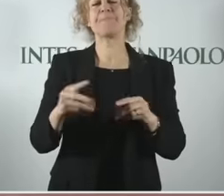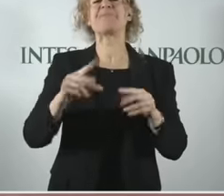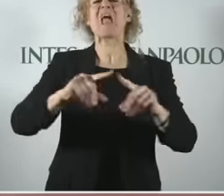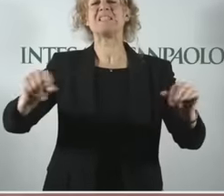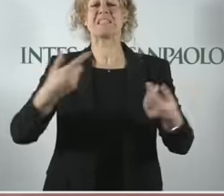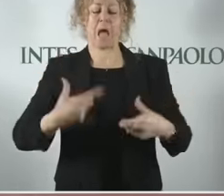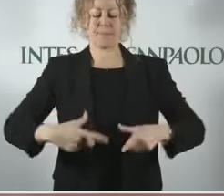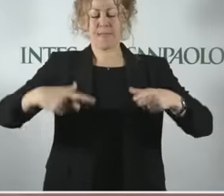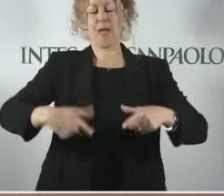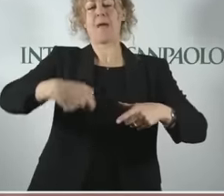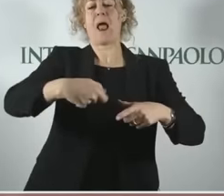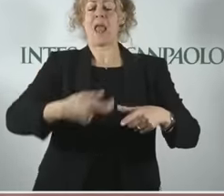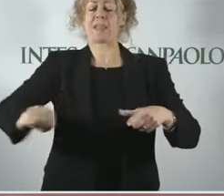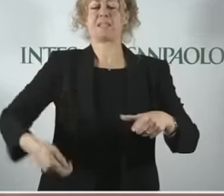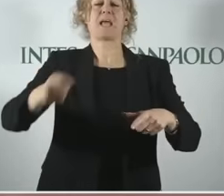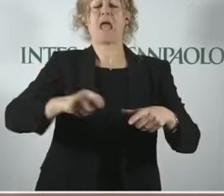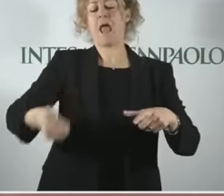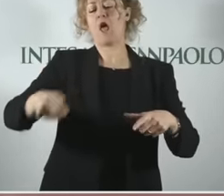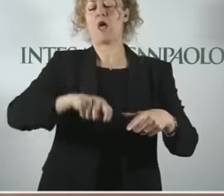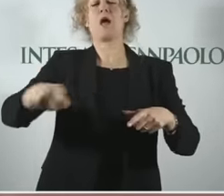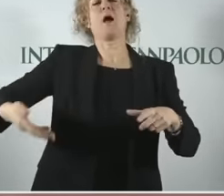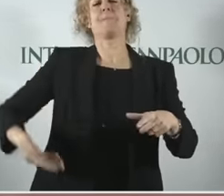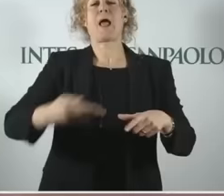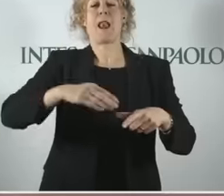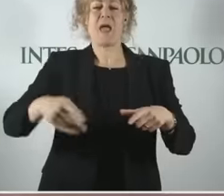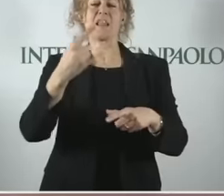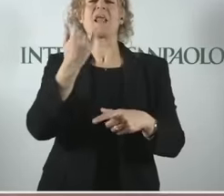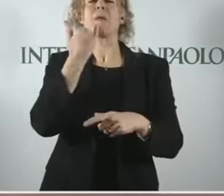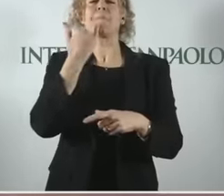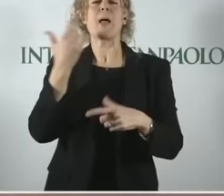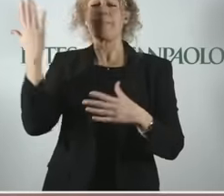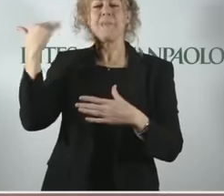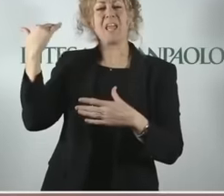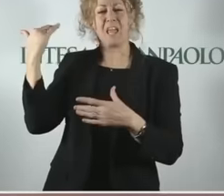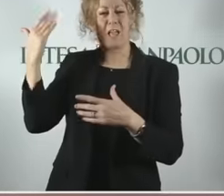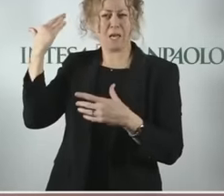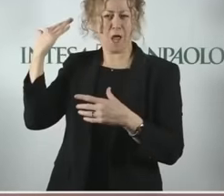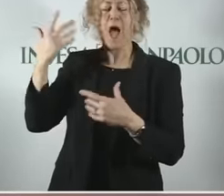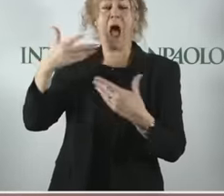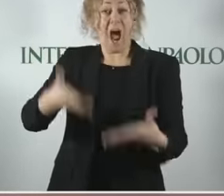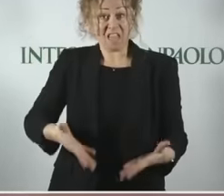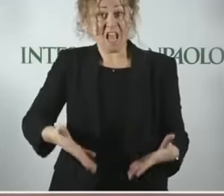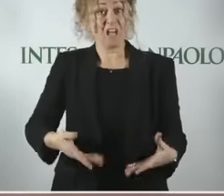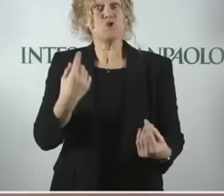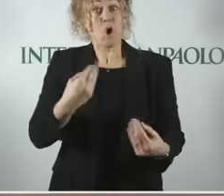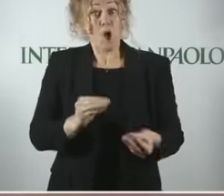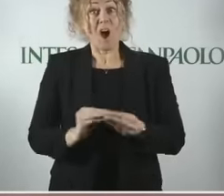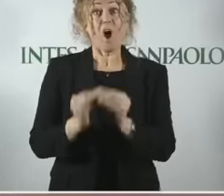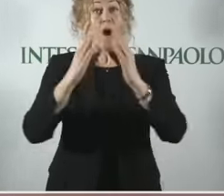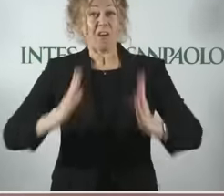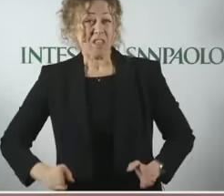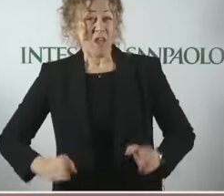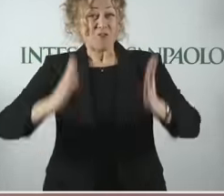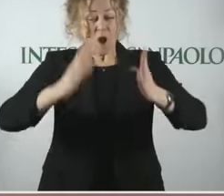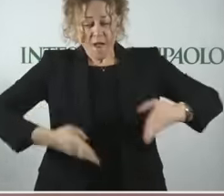secchiello il bambino del xxo secolo naturalmente costruisce grattacieli svincoli autostradali l'opera